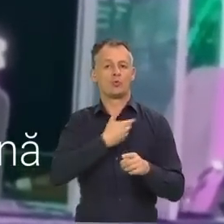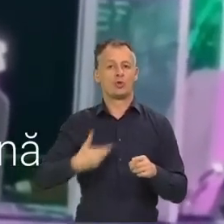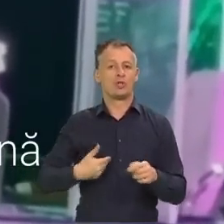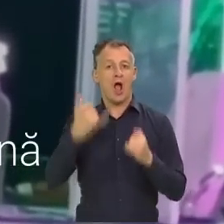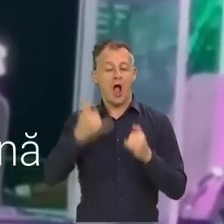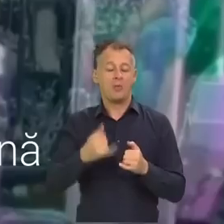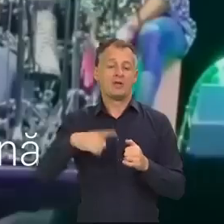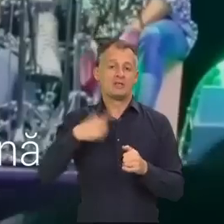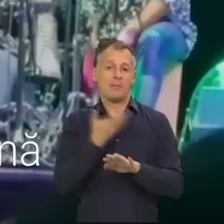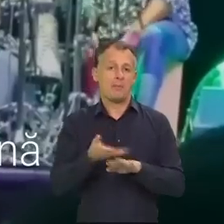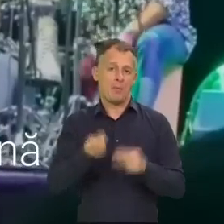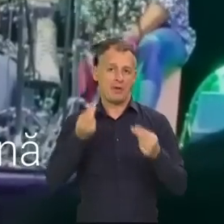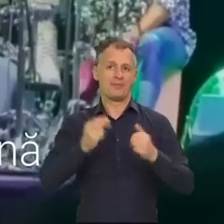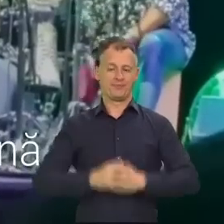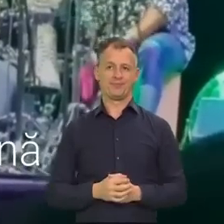stare stabilă.